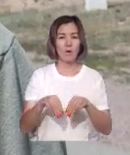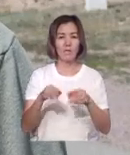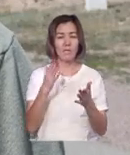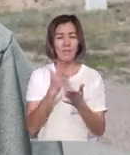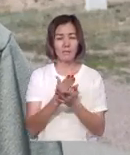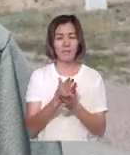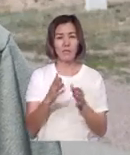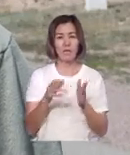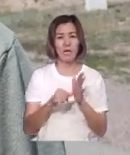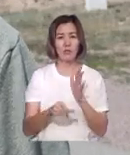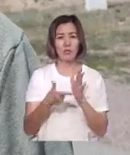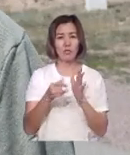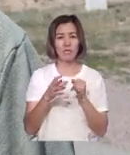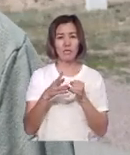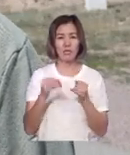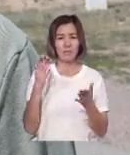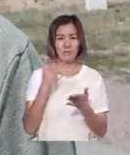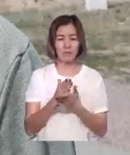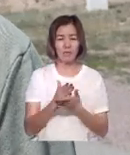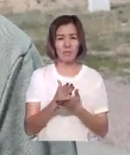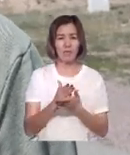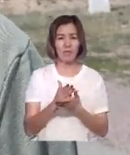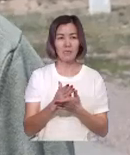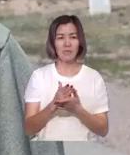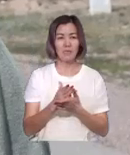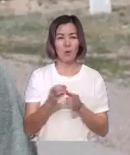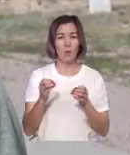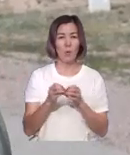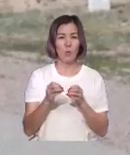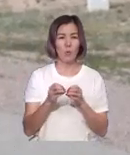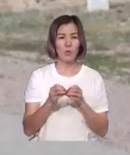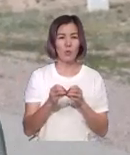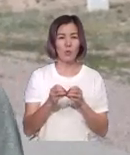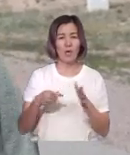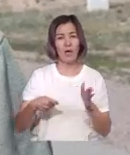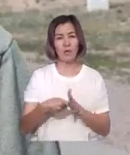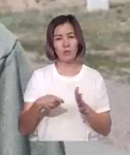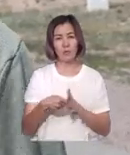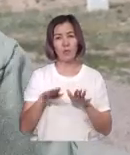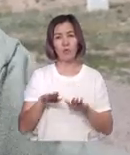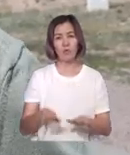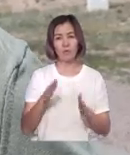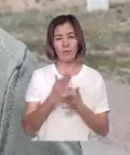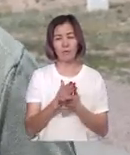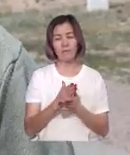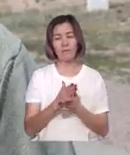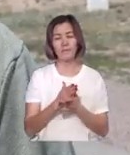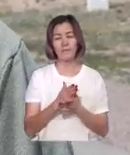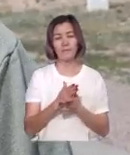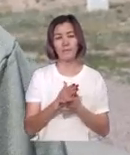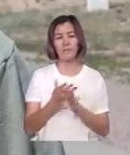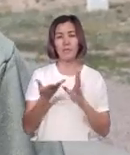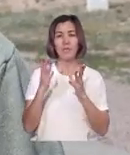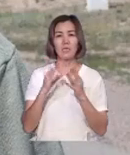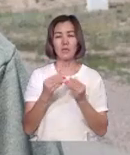гектар жерде егіп отырмыз. Сонымен 10 аткорм дейді ғой, жаңағы бордақылау алаңдарымыз бар. Жалпы